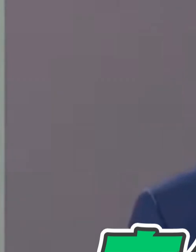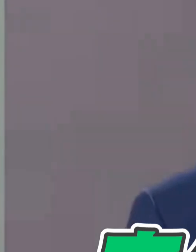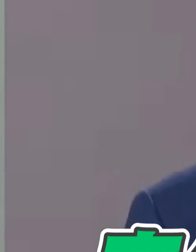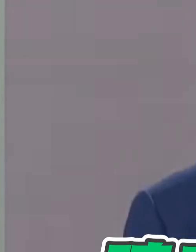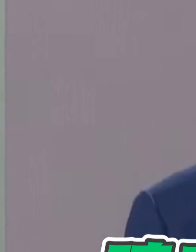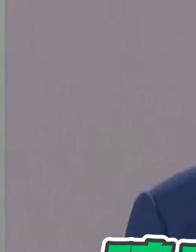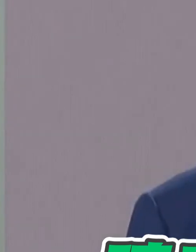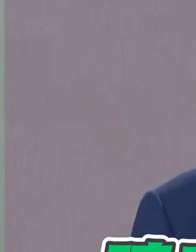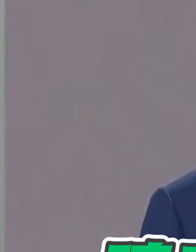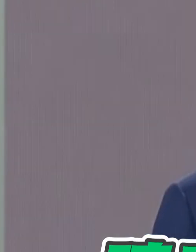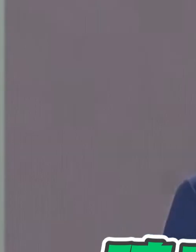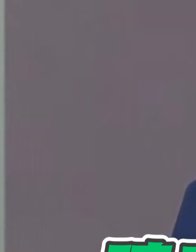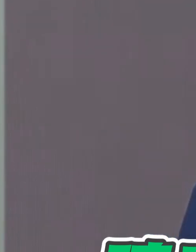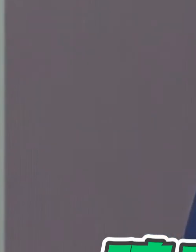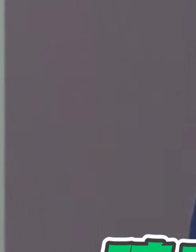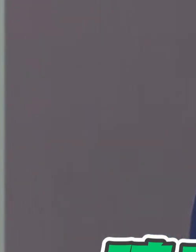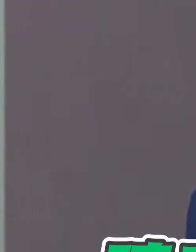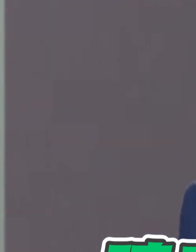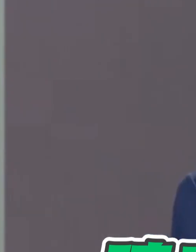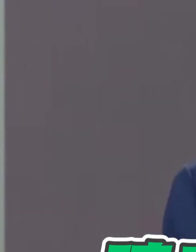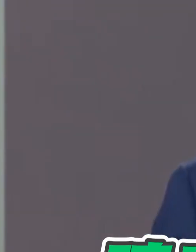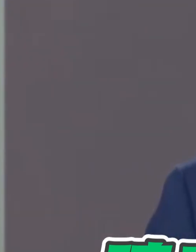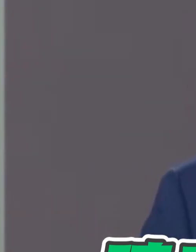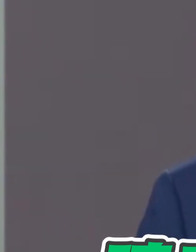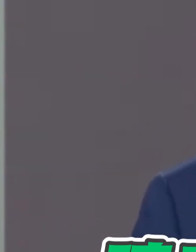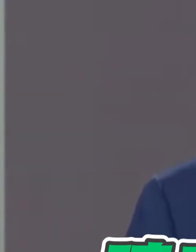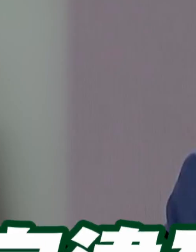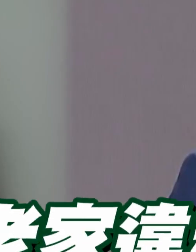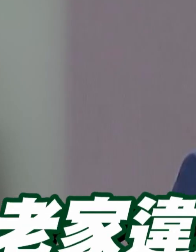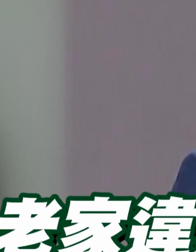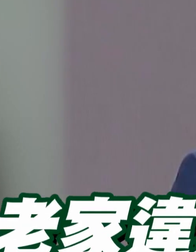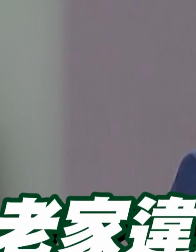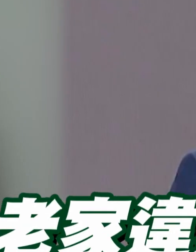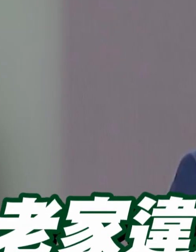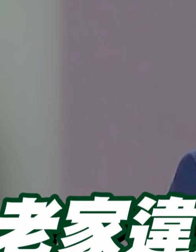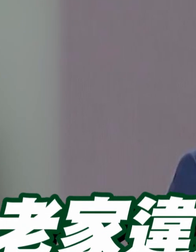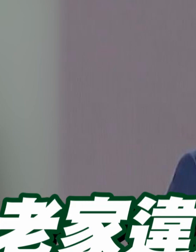托，优先作为矿工生活纪念馆。